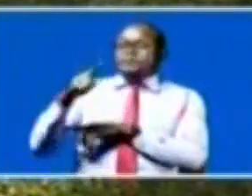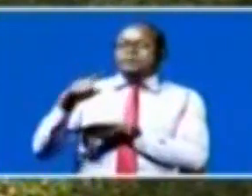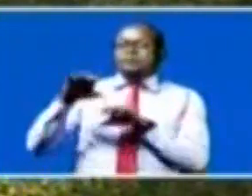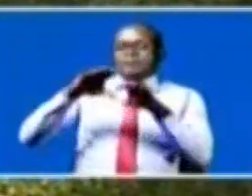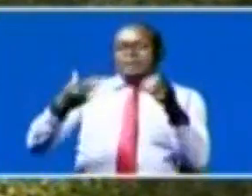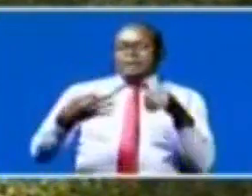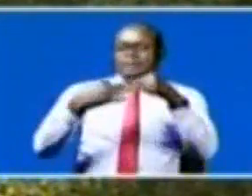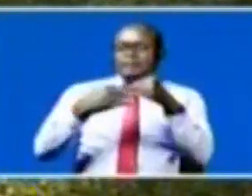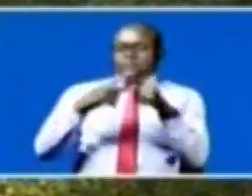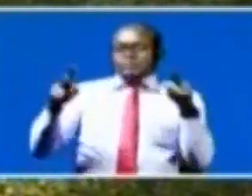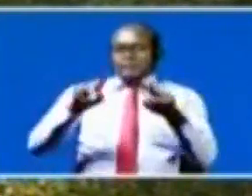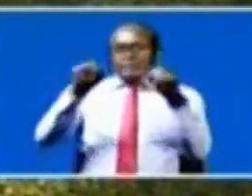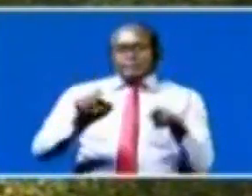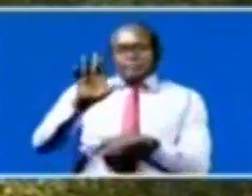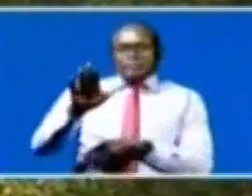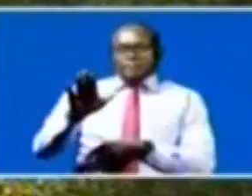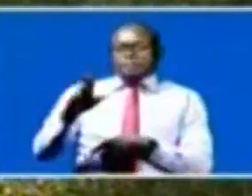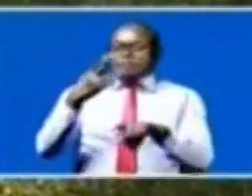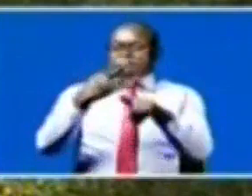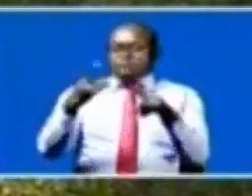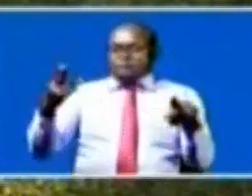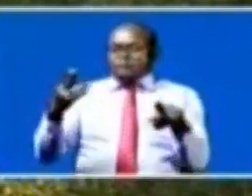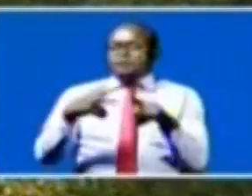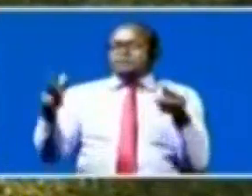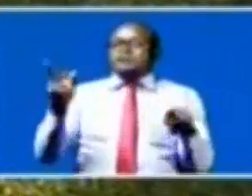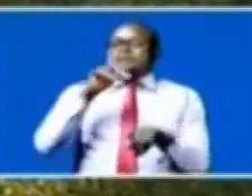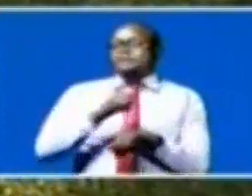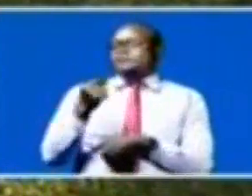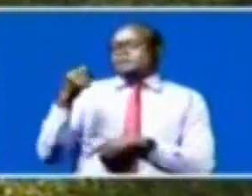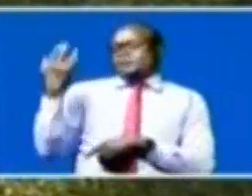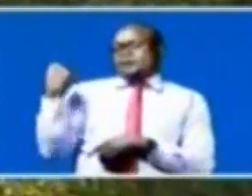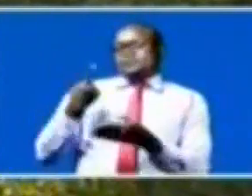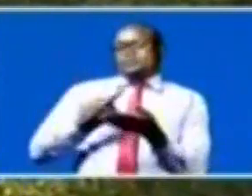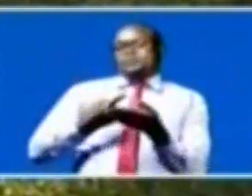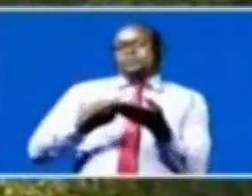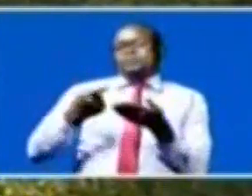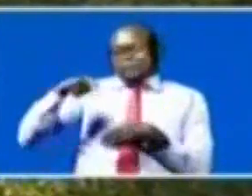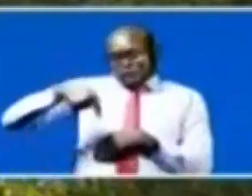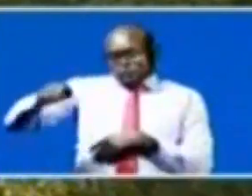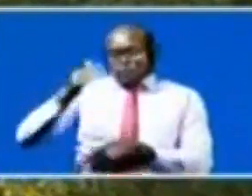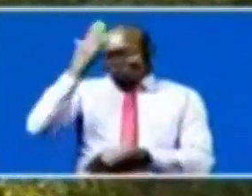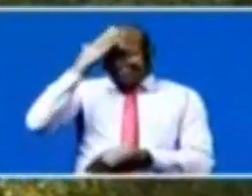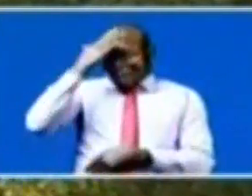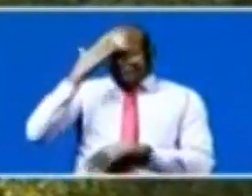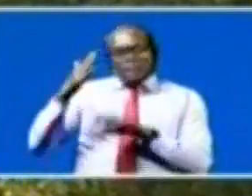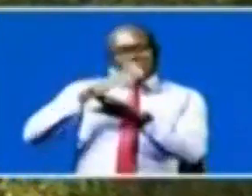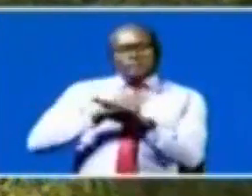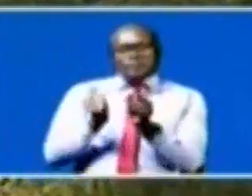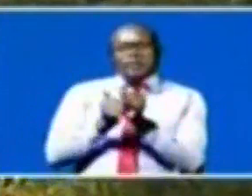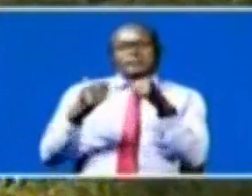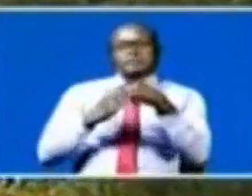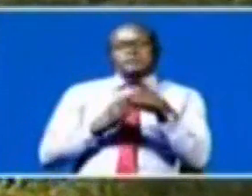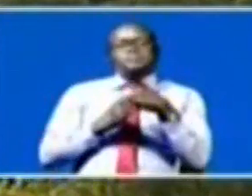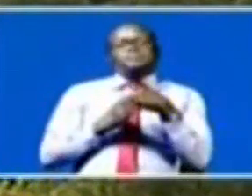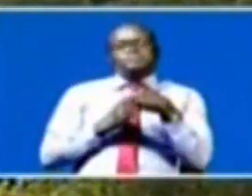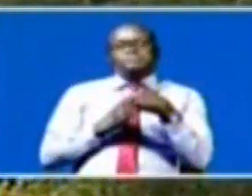nane kuanza mtihani wao. Wale wa kidato cha nne washaanza tayari mtihani eti. Na hapo kitambo miaka ya tisini,